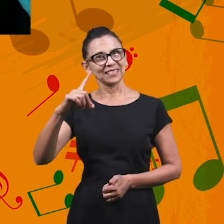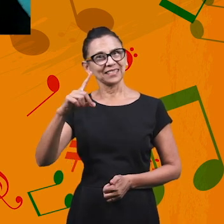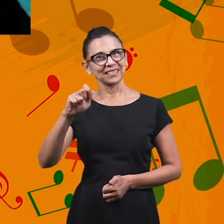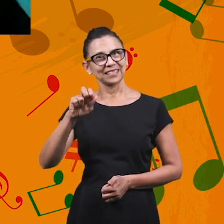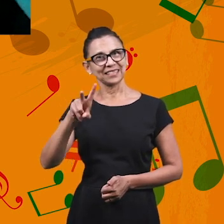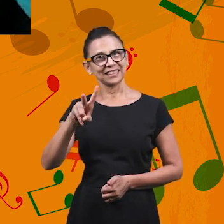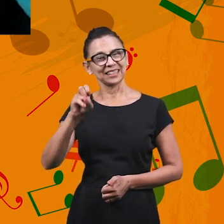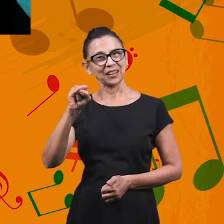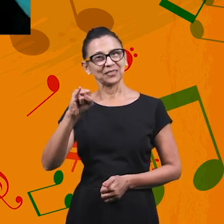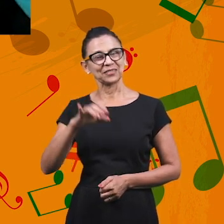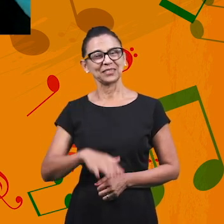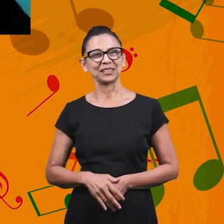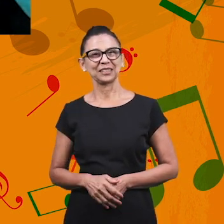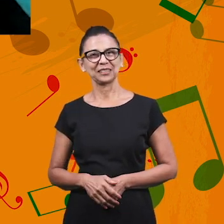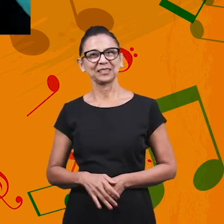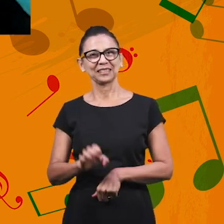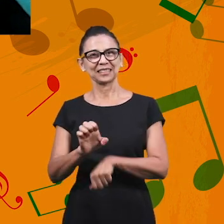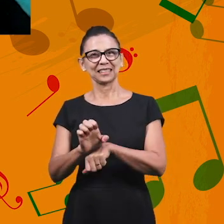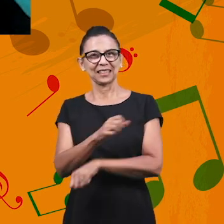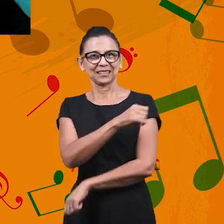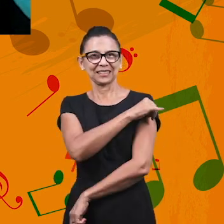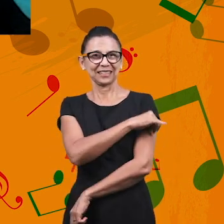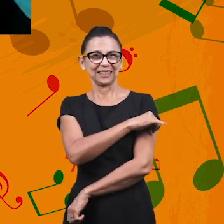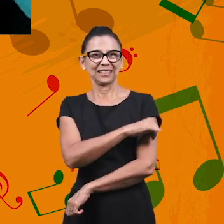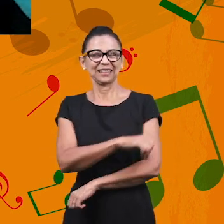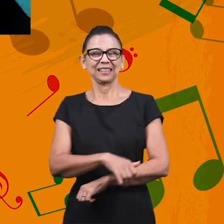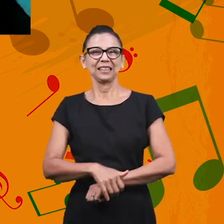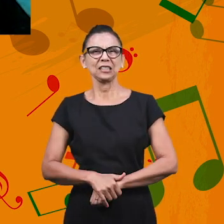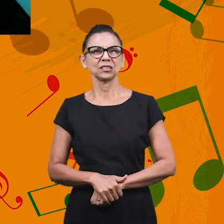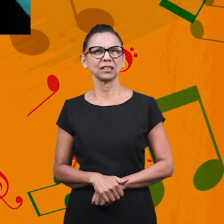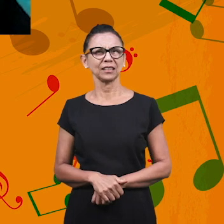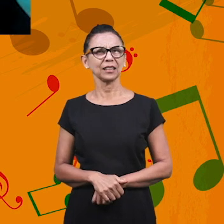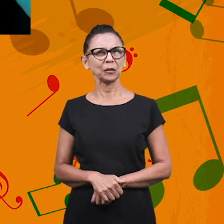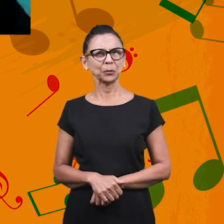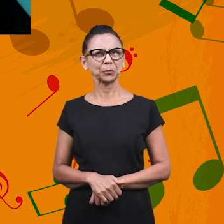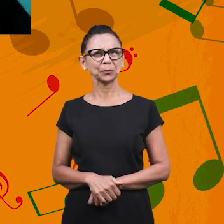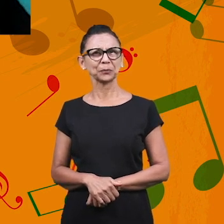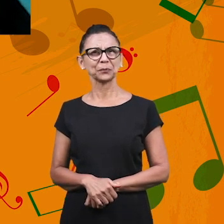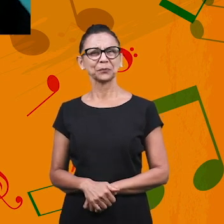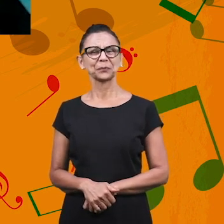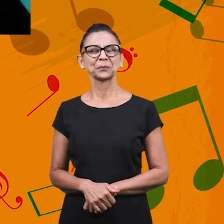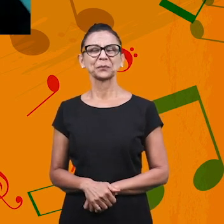David Mota, из города São Gonçalo, штата Рио де Жанейро.